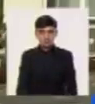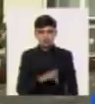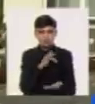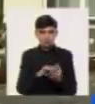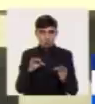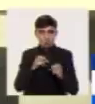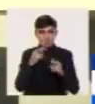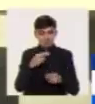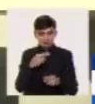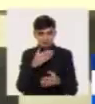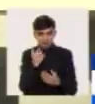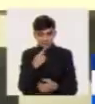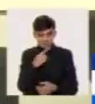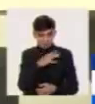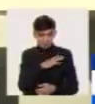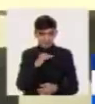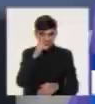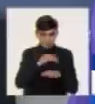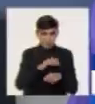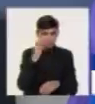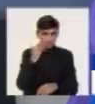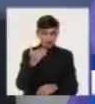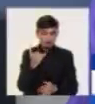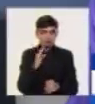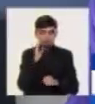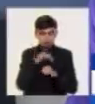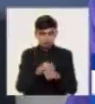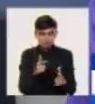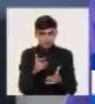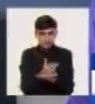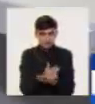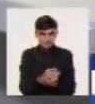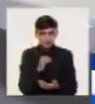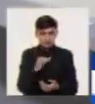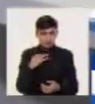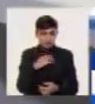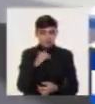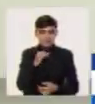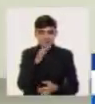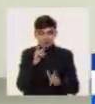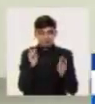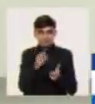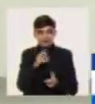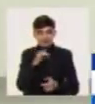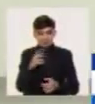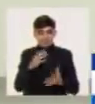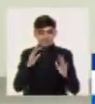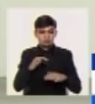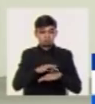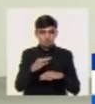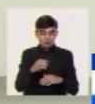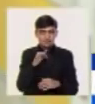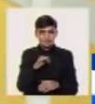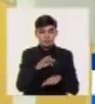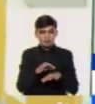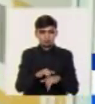қалыпты екенін айтқан Алматы әкімі Бақытжан Сағынтаев қазір күн-түн демей дайындықты нығайтып жатырмыз дейді. Алайда карантиндік жағдайдың күшейтілуі науқастардың